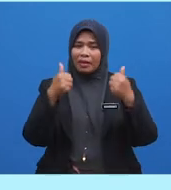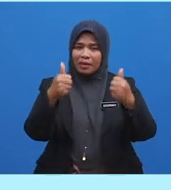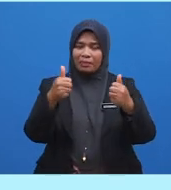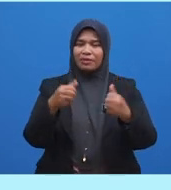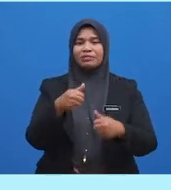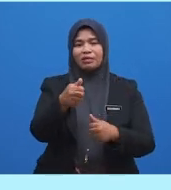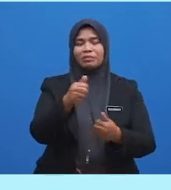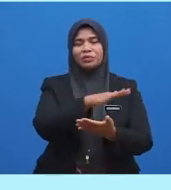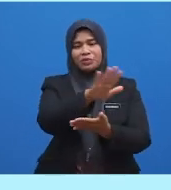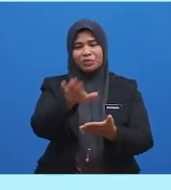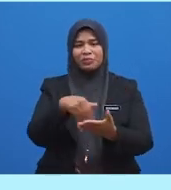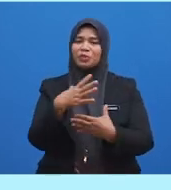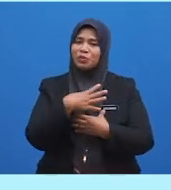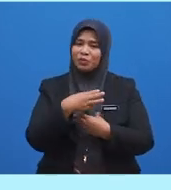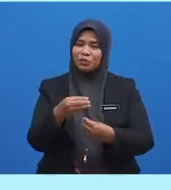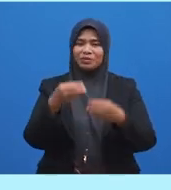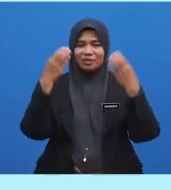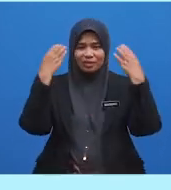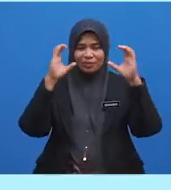kamu sukeci